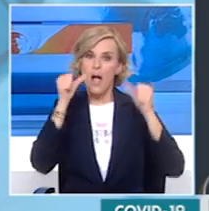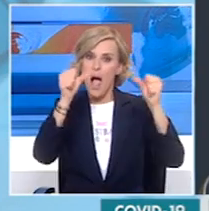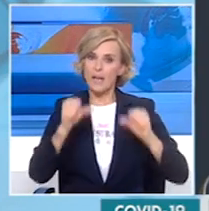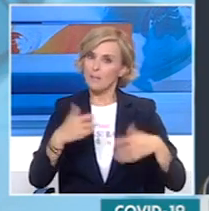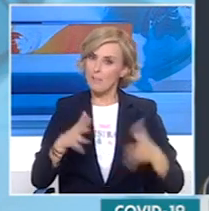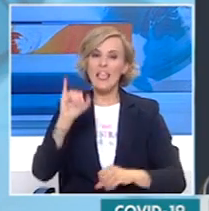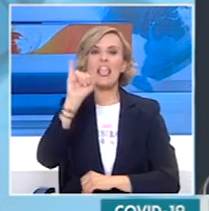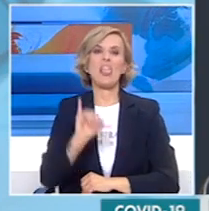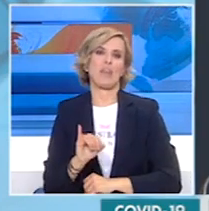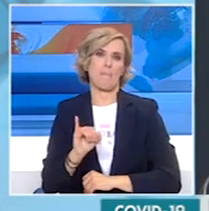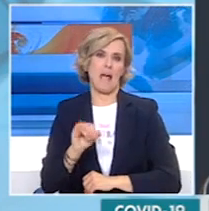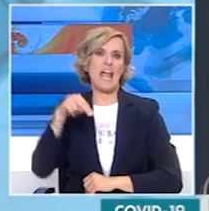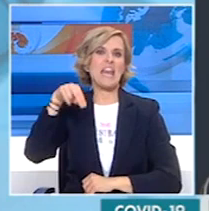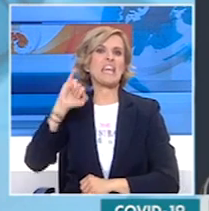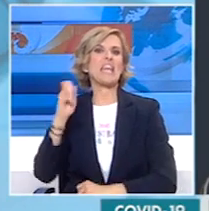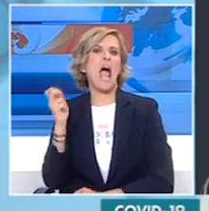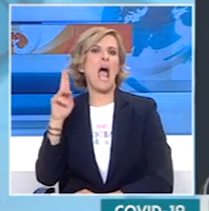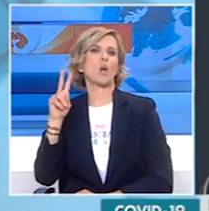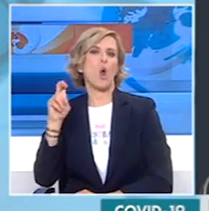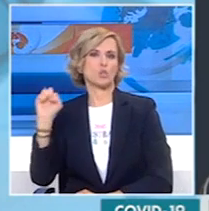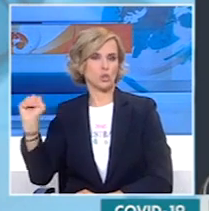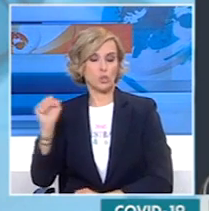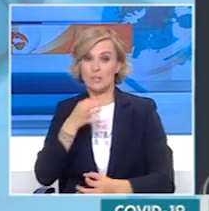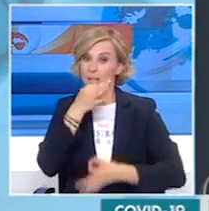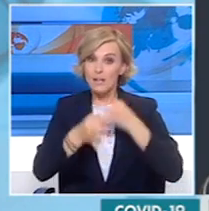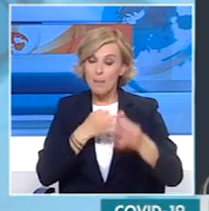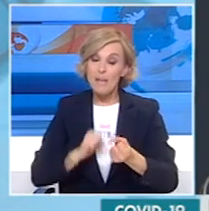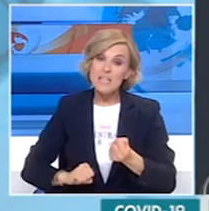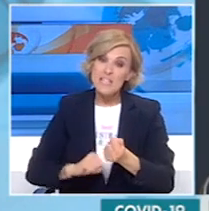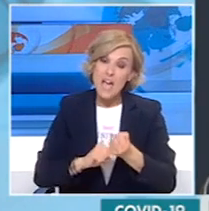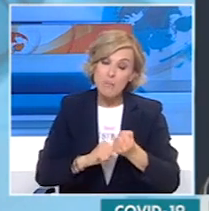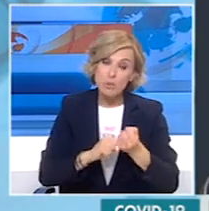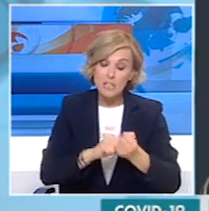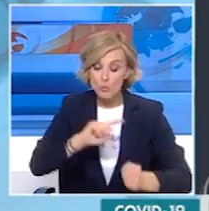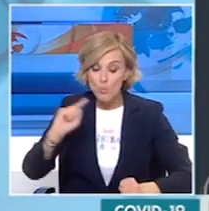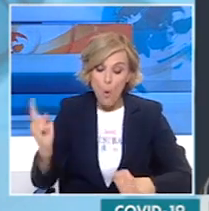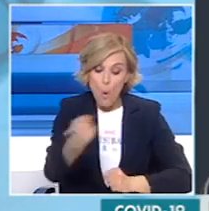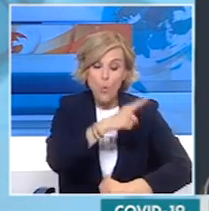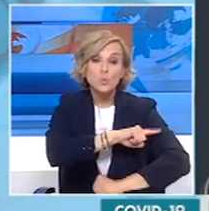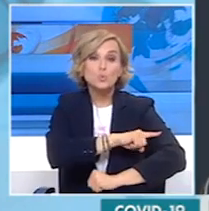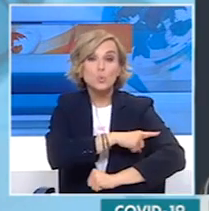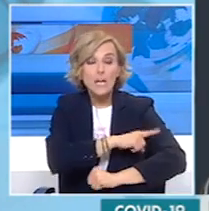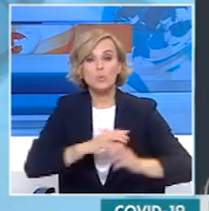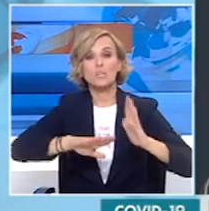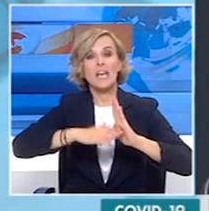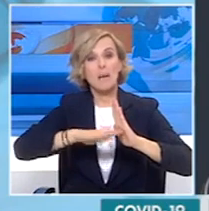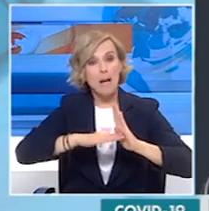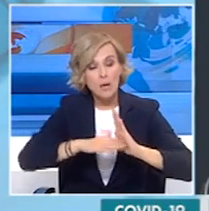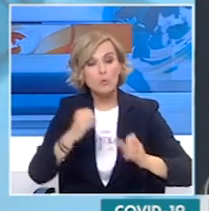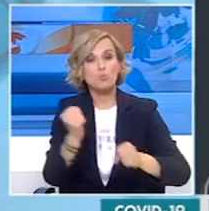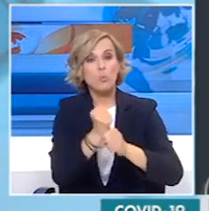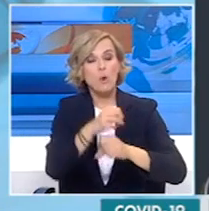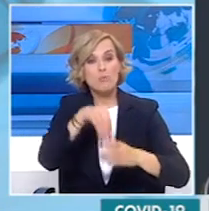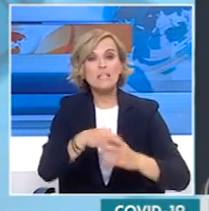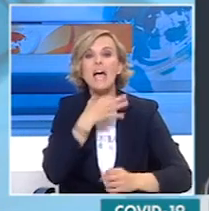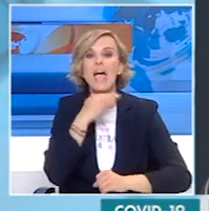του Ιδρύματος Σταύρος Νιάρχος, ένα σημαντικό στόχος είναι να στηριχτούν ενεργά οι γιατροί, οι νοσηλευτές, οι υπάλληλοι υποδομών των μονάδων